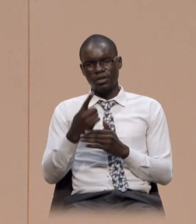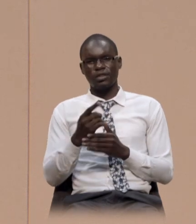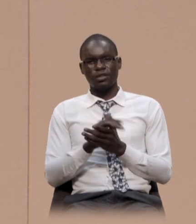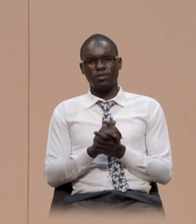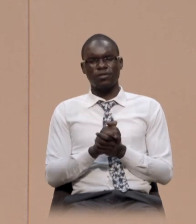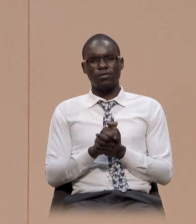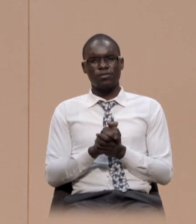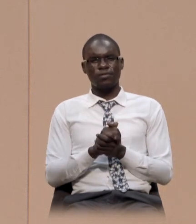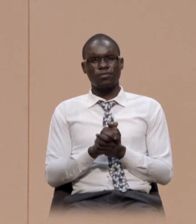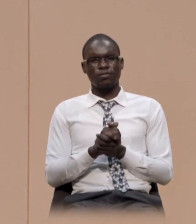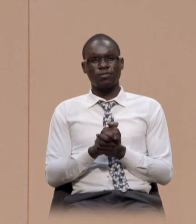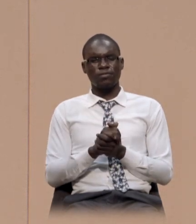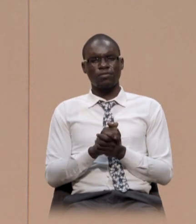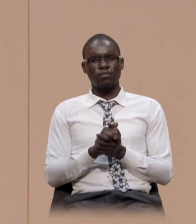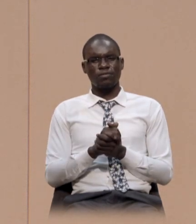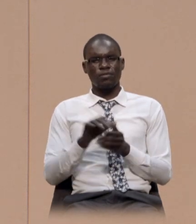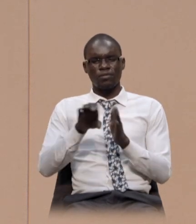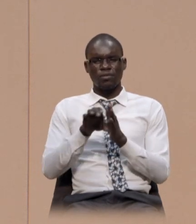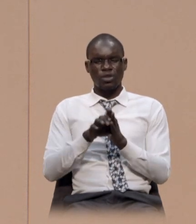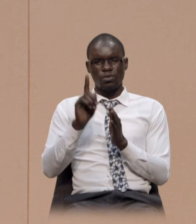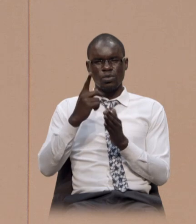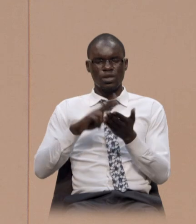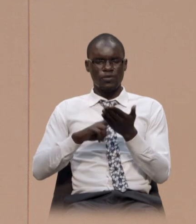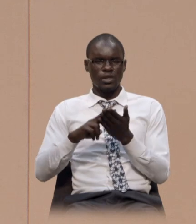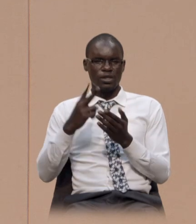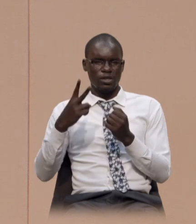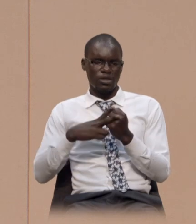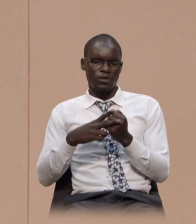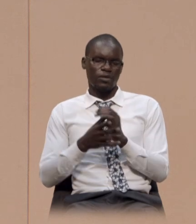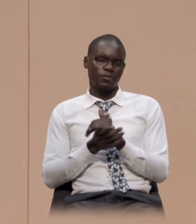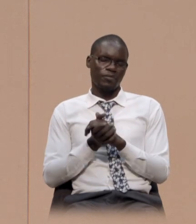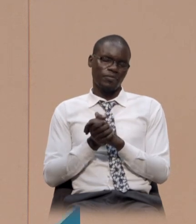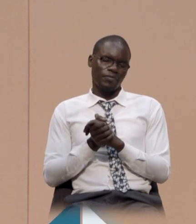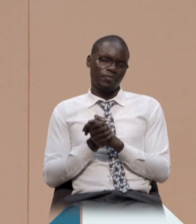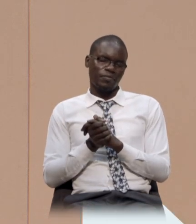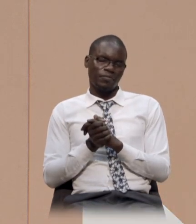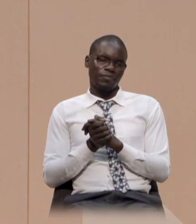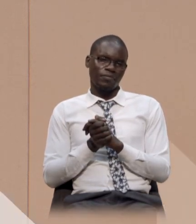anasema hivi katika Yakobo 1 fungu la 17. Anasema hivi.